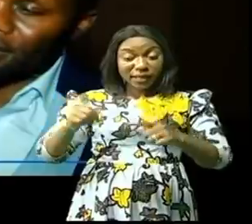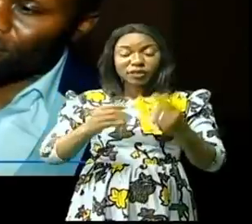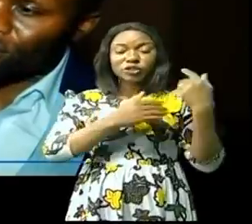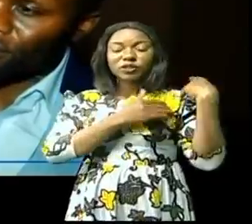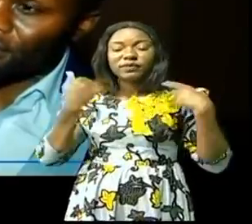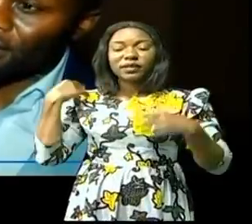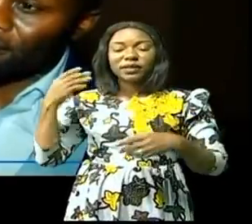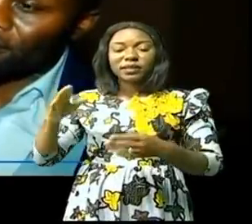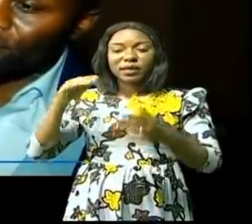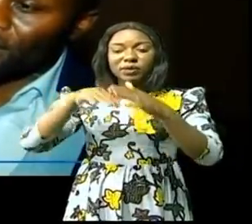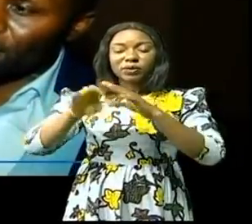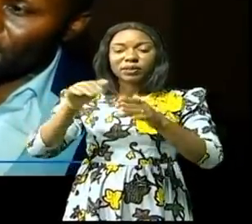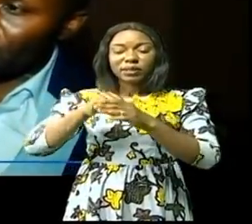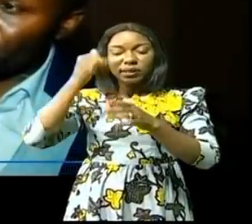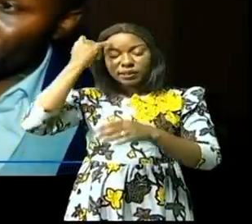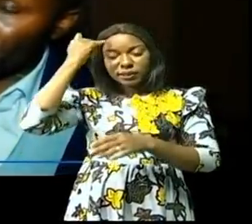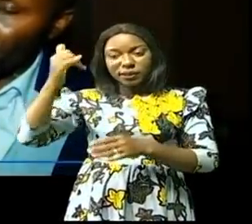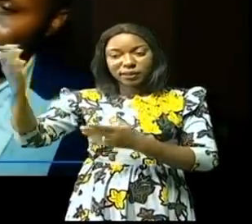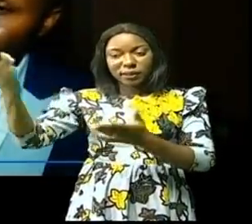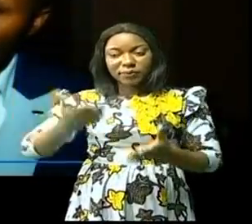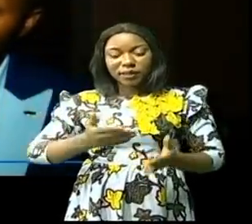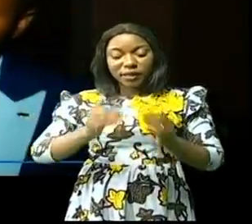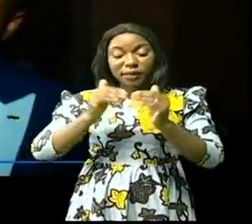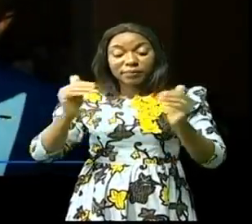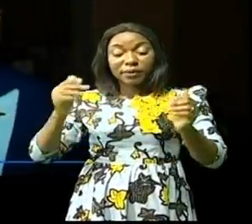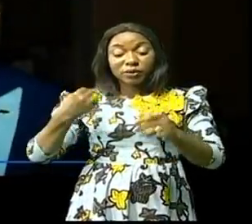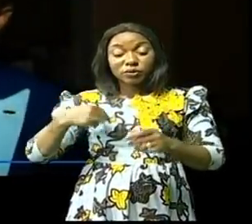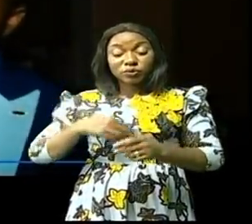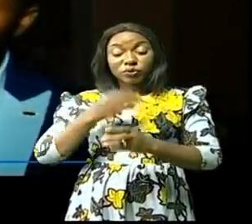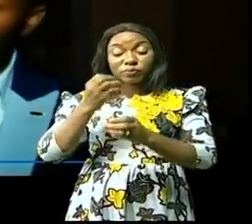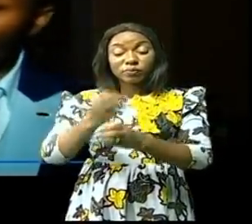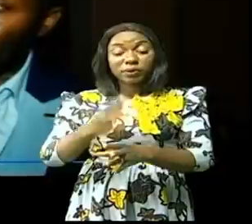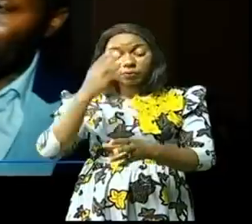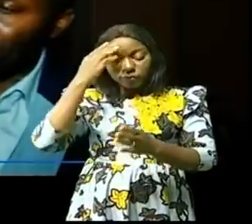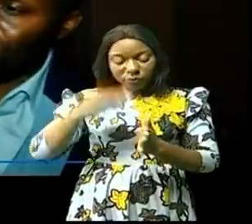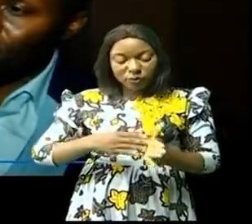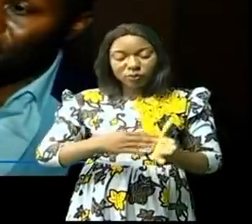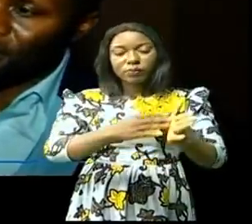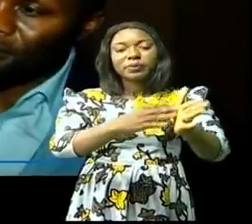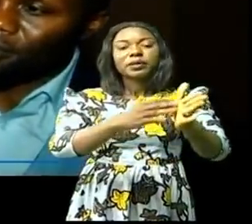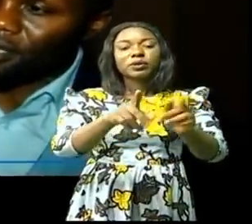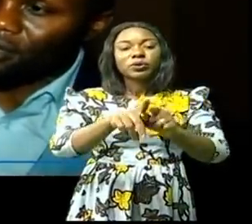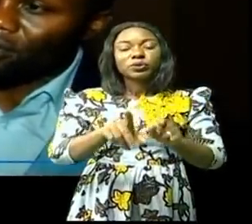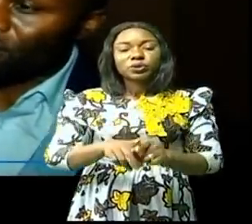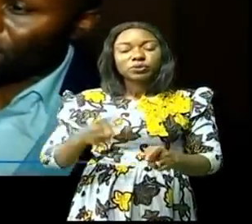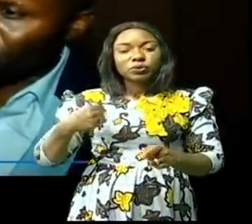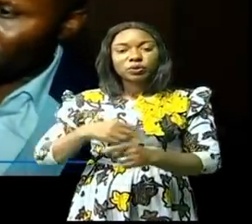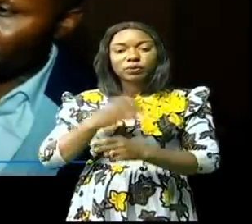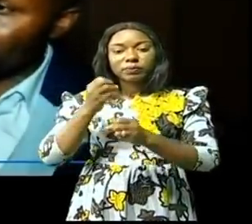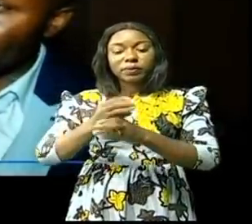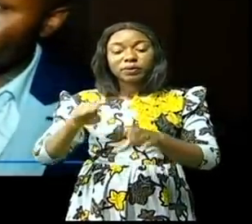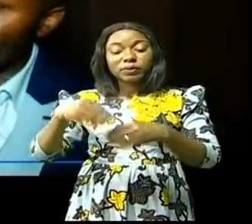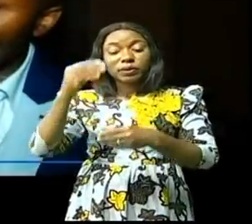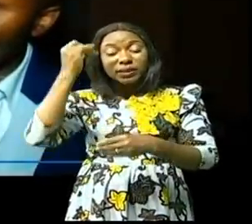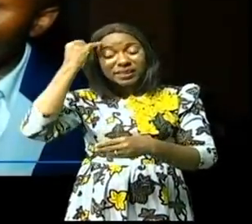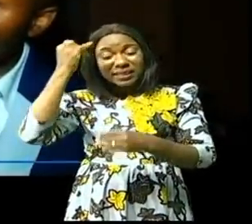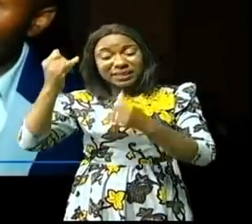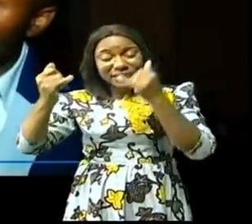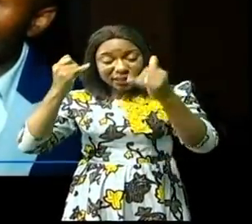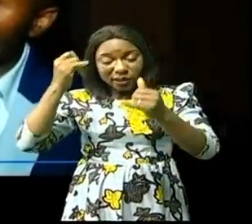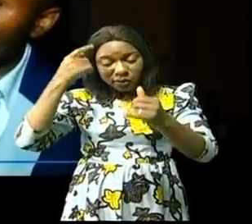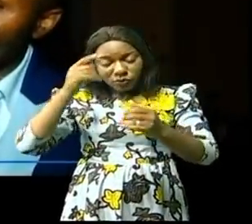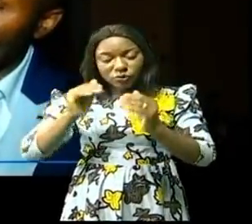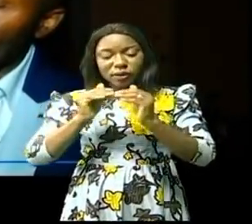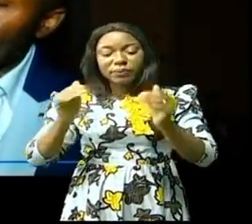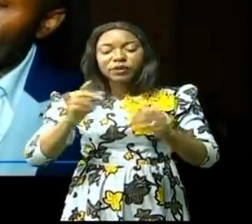s'inscrivent dans cette logique de vouloir ramener la paix, nous sommes prédisposés à l'accompagner et nous sommes prédisposés à donner notre contribution pour que cette paix soit